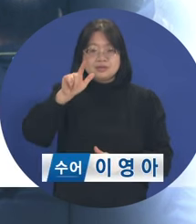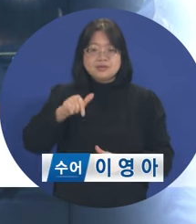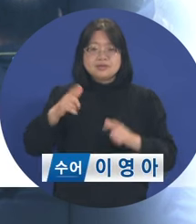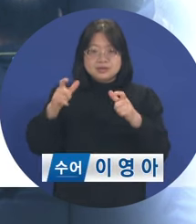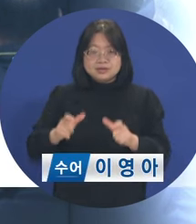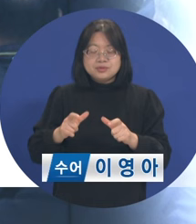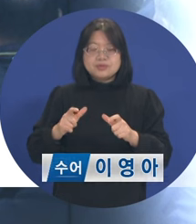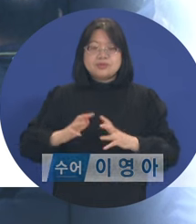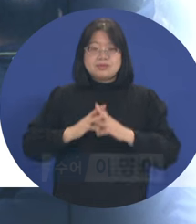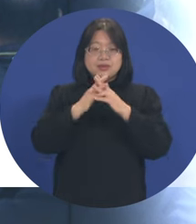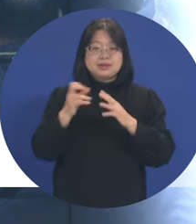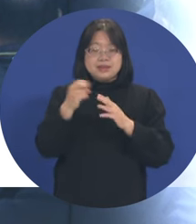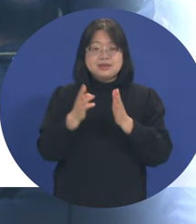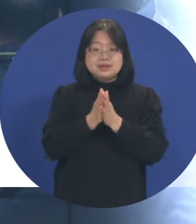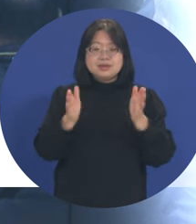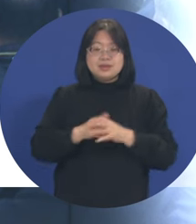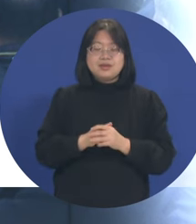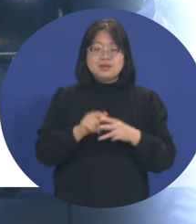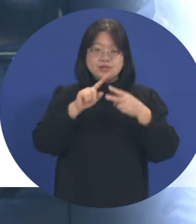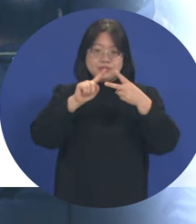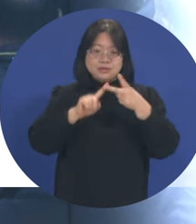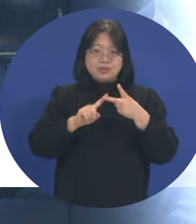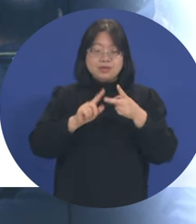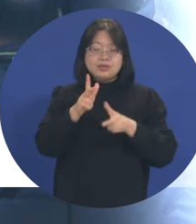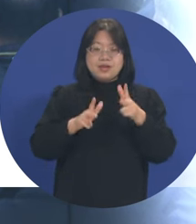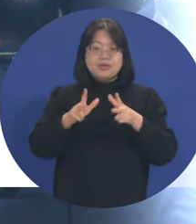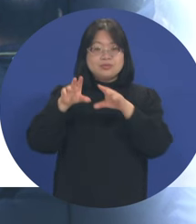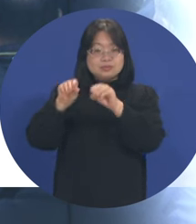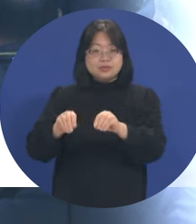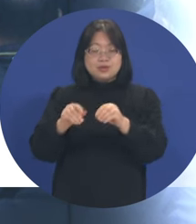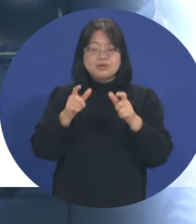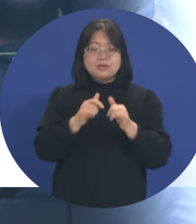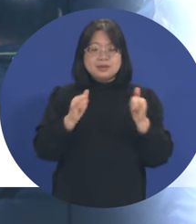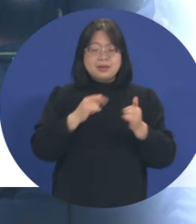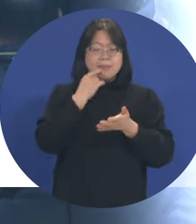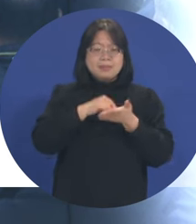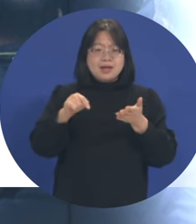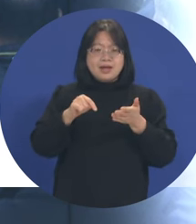십여년동안표류했던평택현덕지구개발사업이마침내 재개된다.이프로젝트는과거에두차례나중단되면서